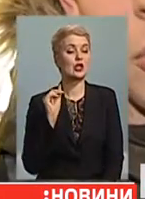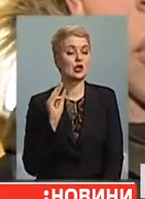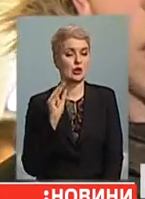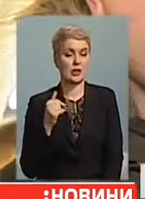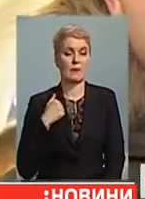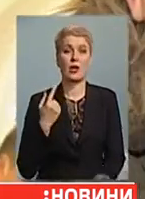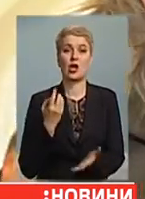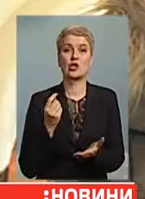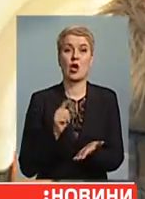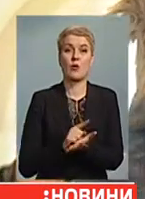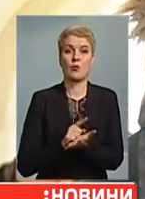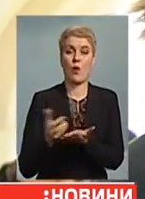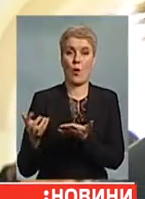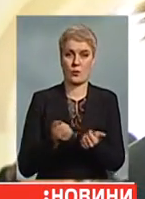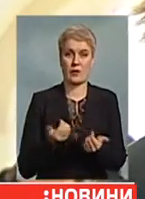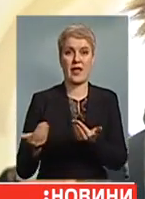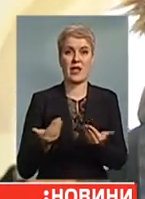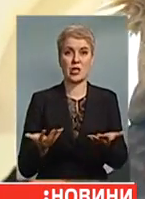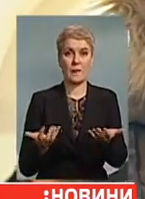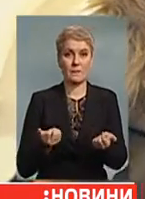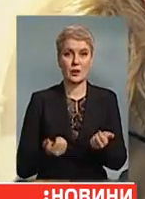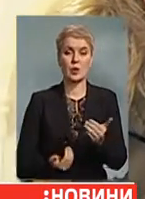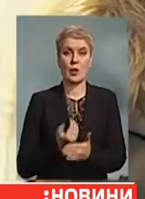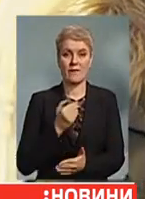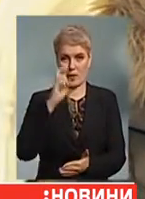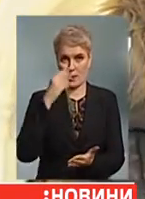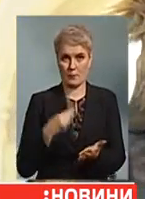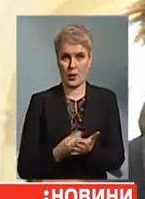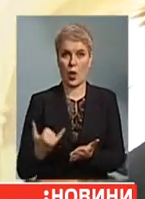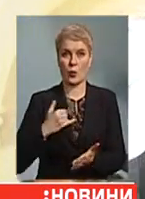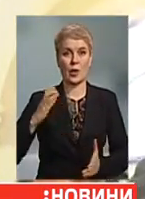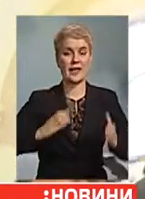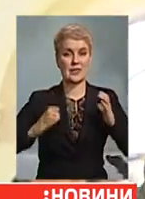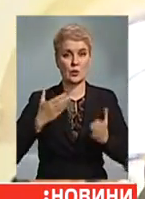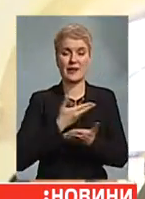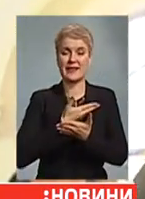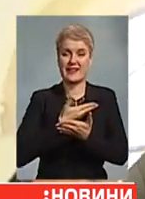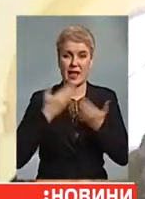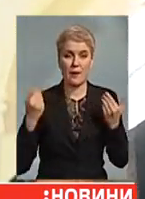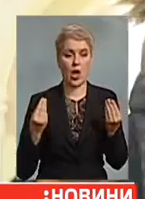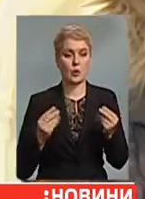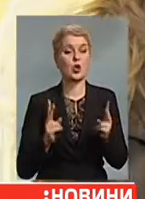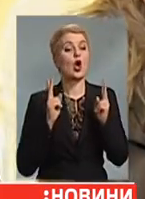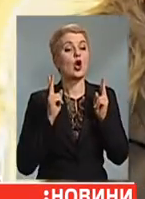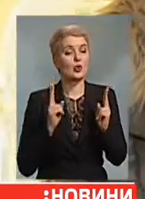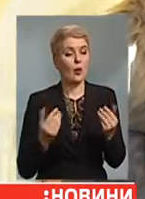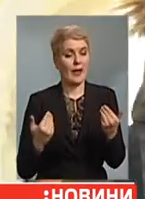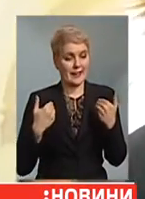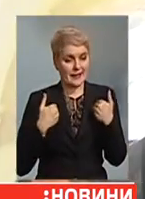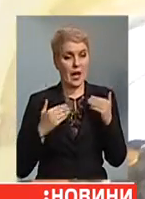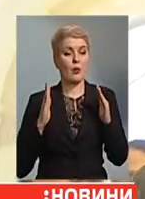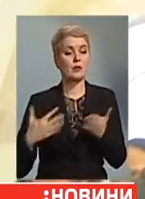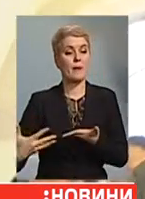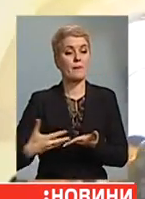принципі, маємо ще отримувати, якщо прийнятий новий бюджет і у нашого інституту, в принципі, немає на це коштів. Хто нам буде платити ці гроші, які нам